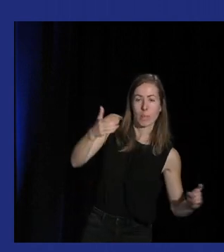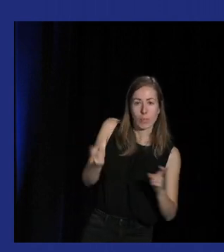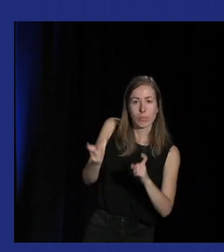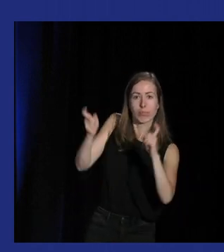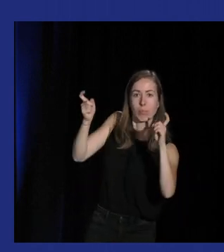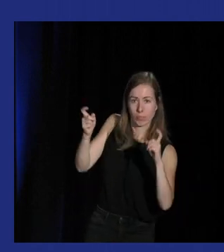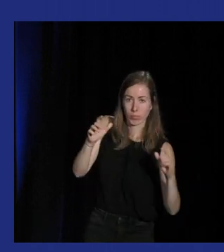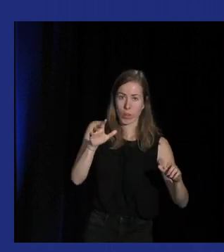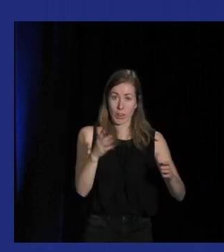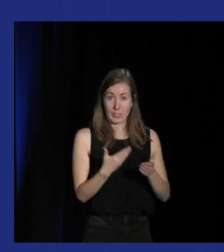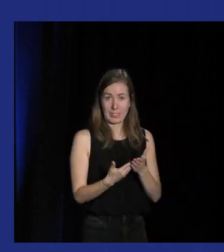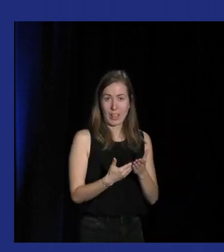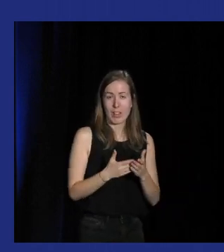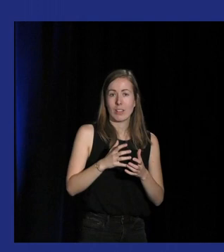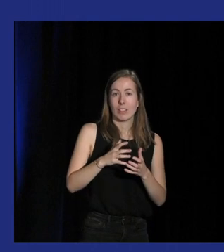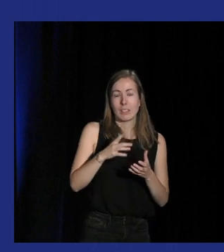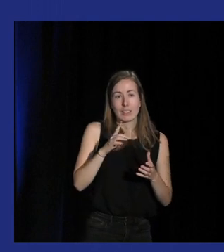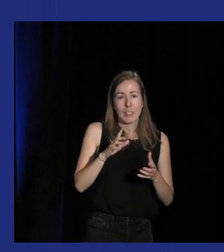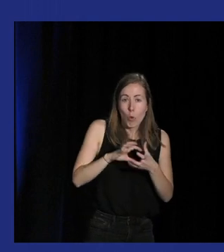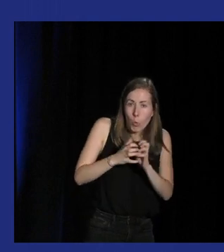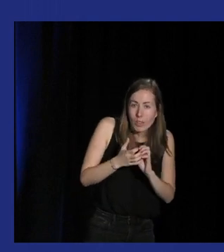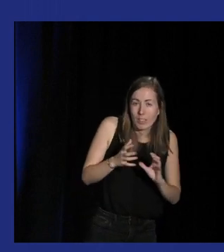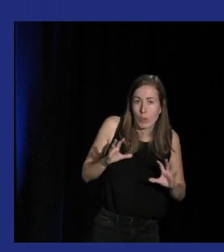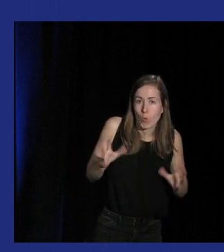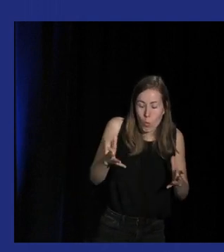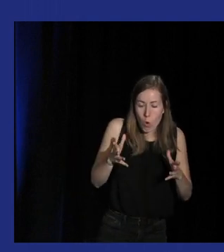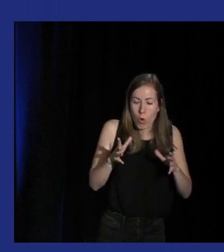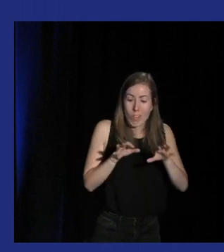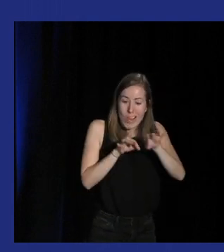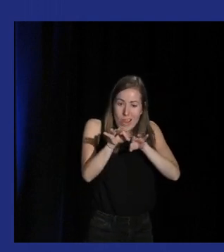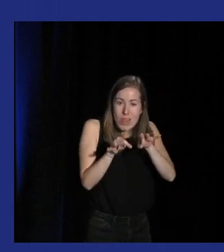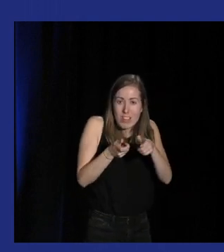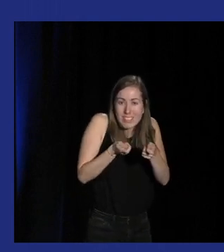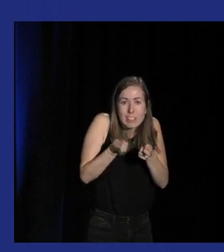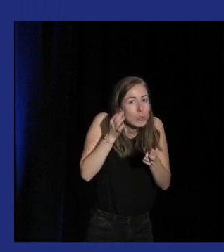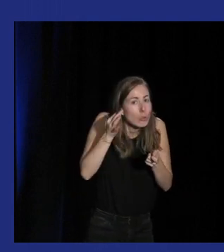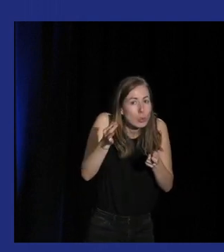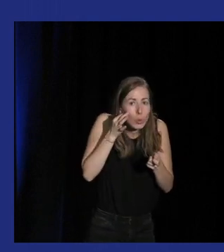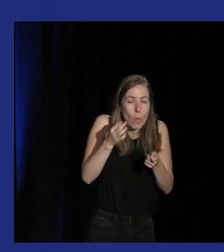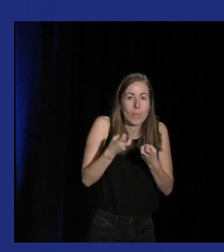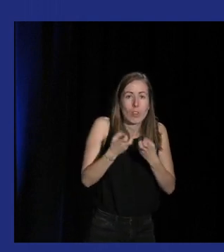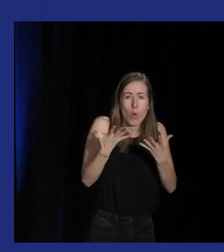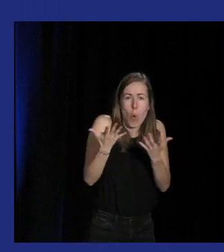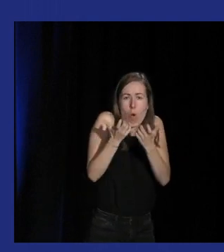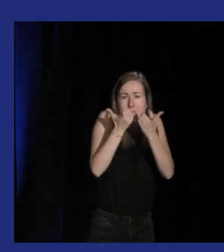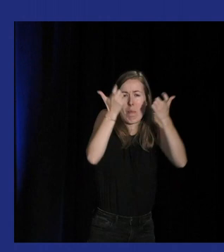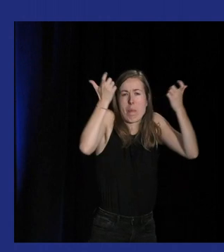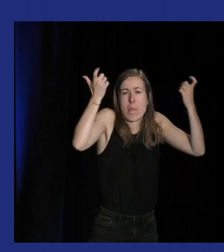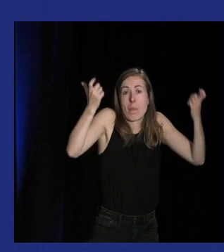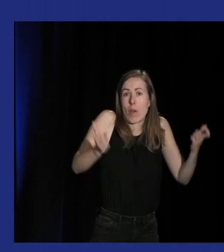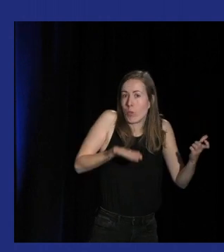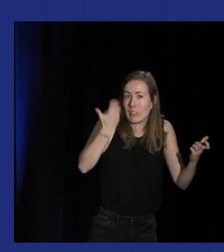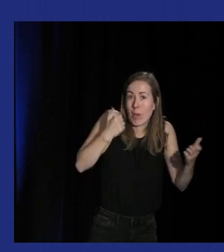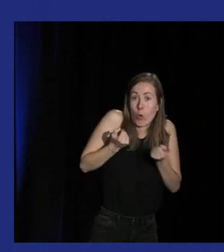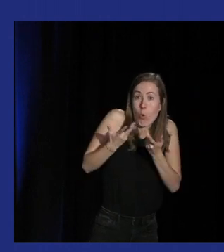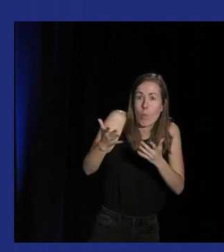vrai que c'est toute la partie compliquée de comment est-ce qu'on mixe un jeu quand on peut pas surtout les triple A ou vous savez pas à l'avance combien il y aura